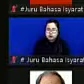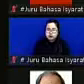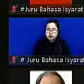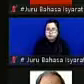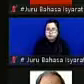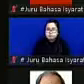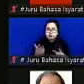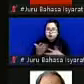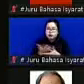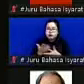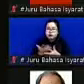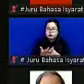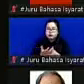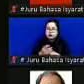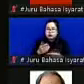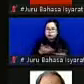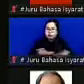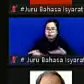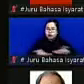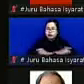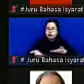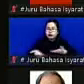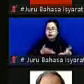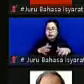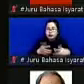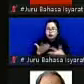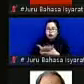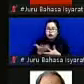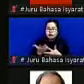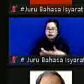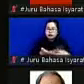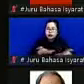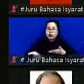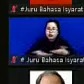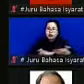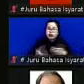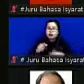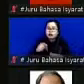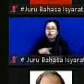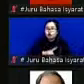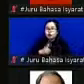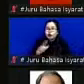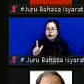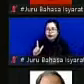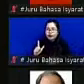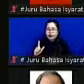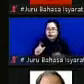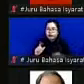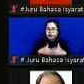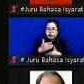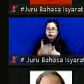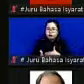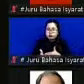Akses terhadap pelayanan, akses terhadap layanan itu lumayan. Kemudian